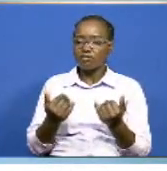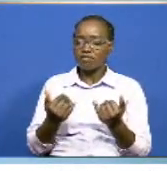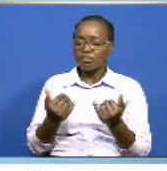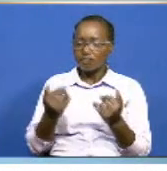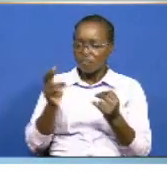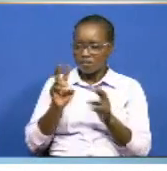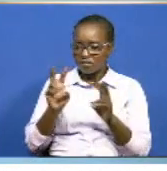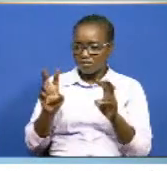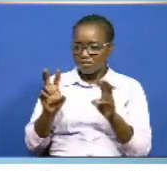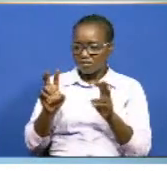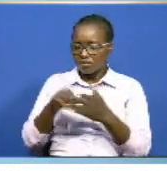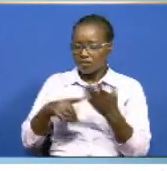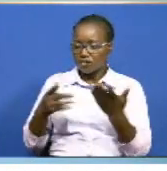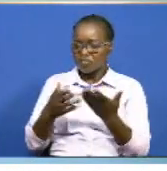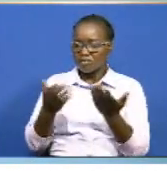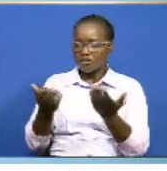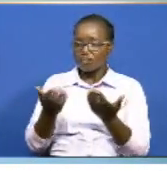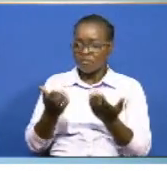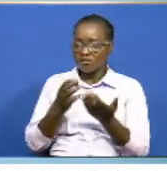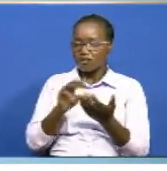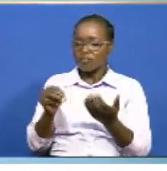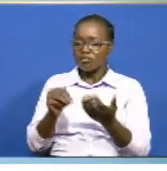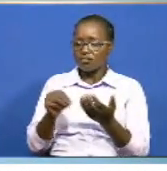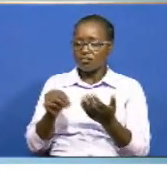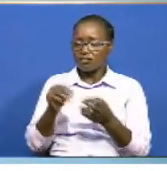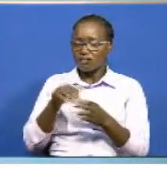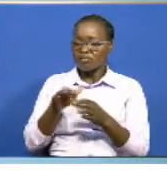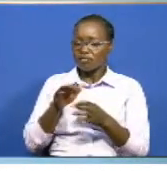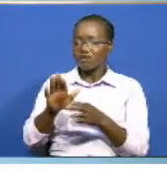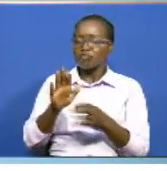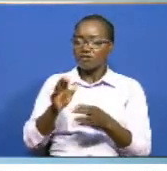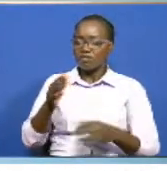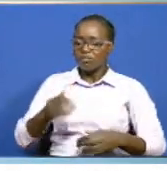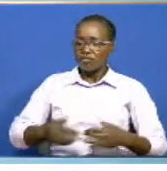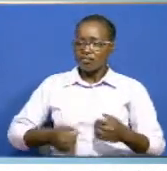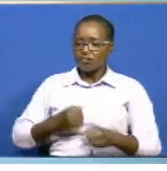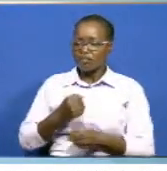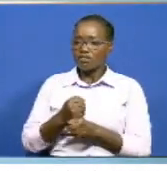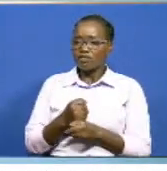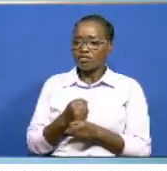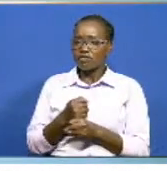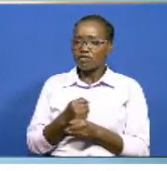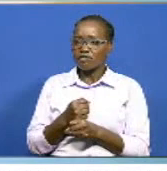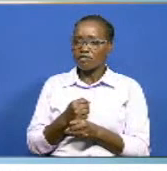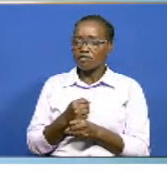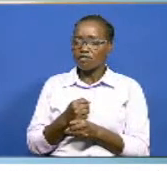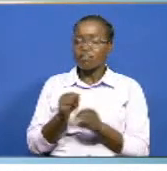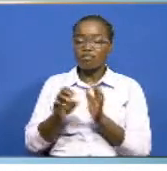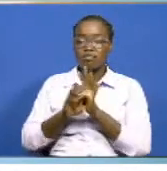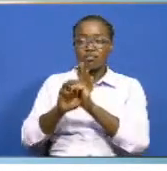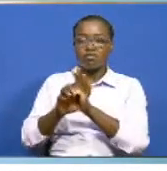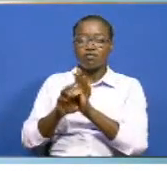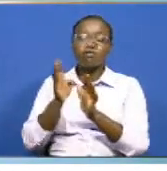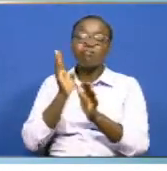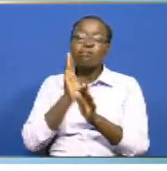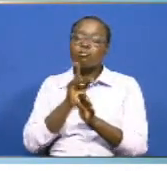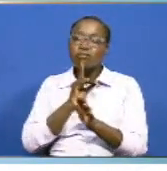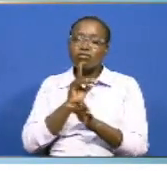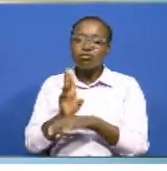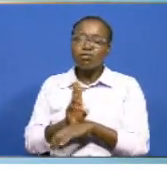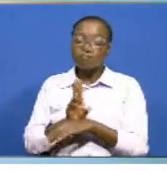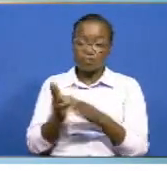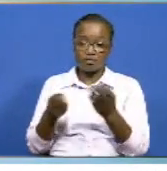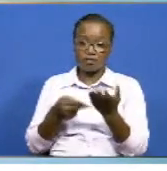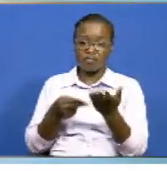ambazo wanastahili kuangalia katika miaka yao. Kwa mfano, wazazi wameanza kutumia